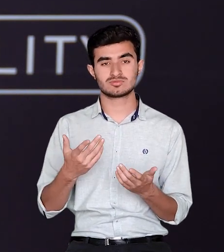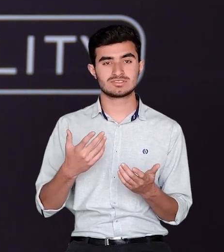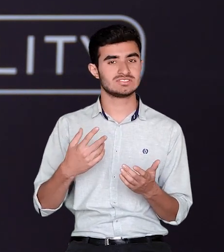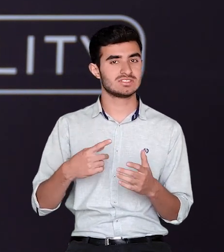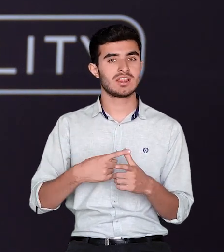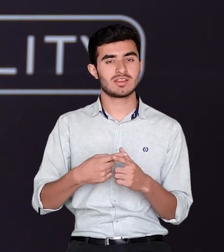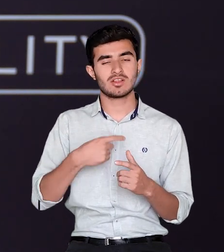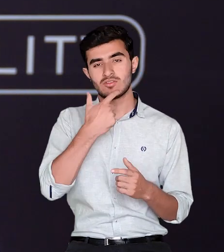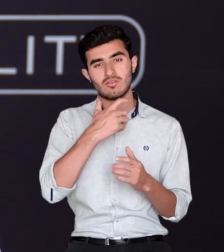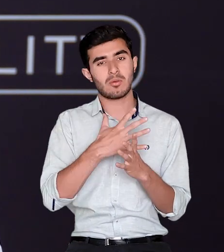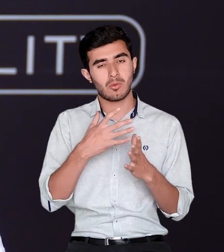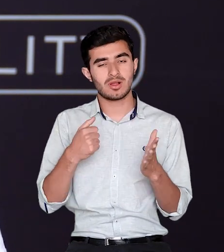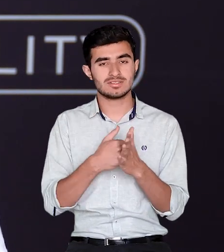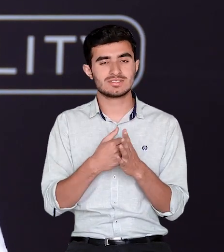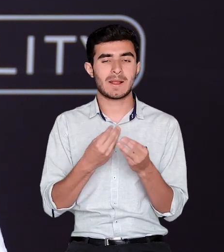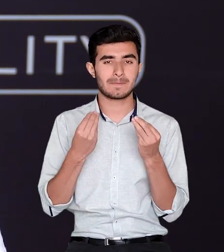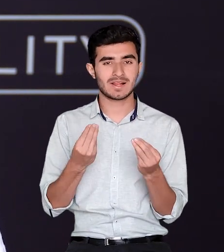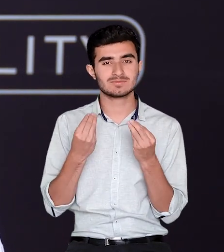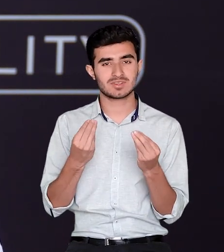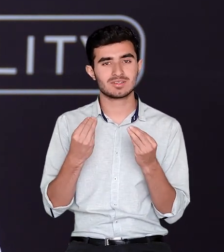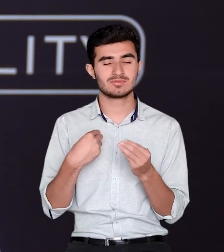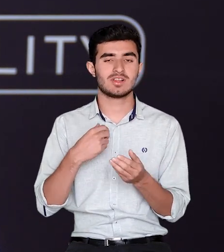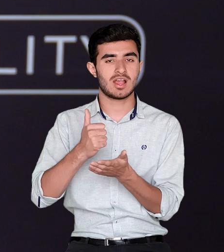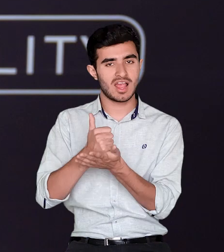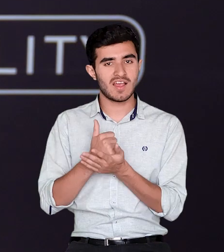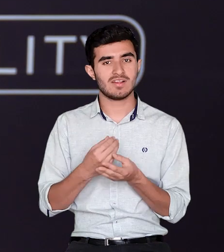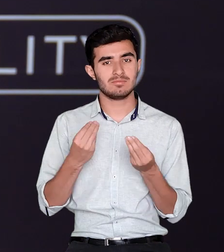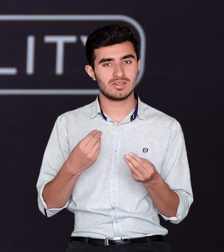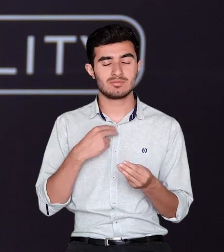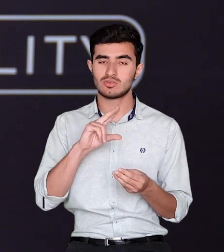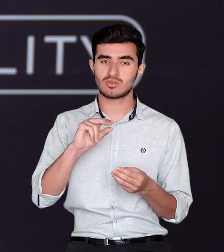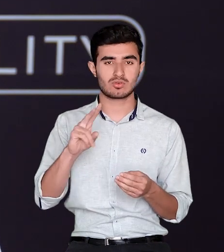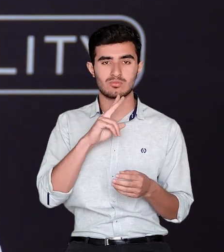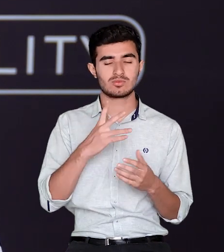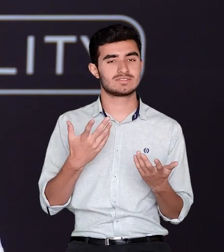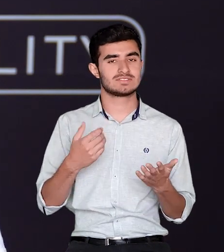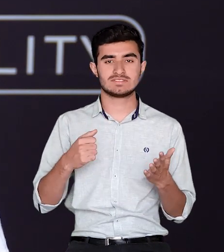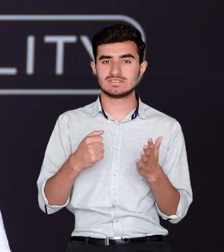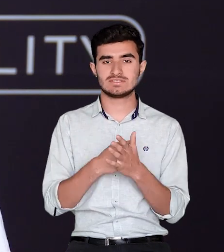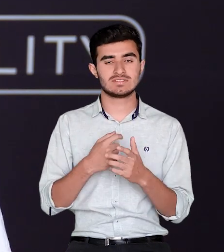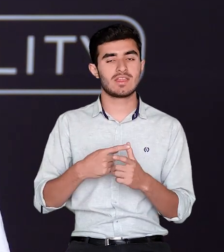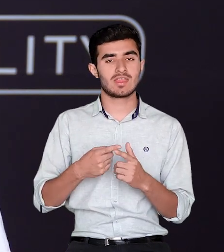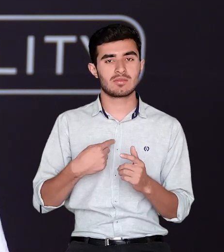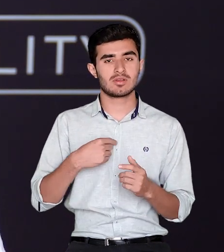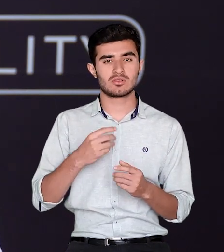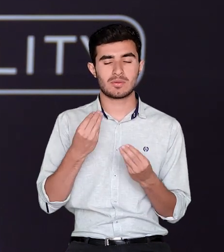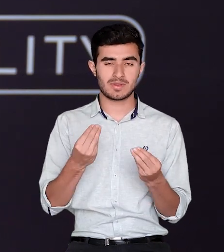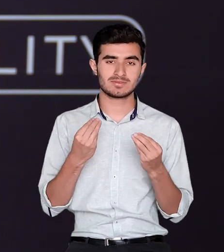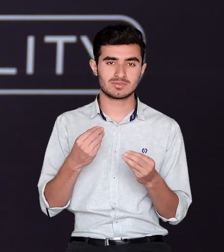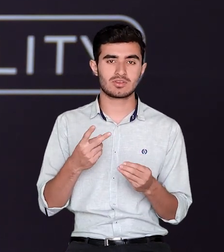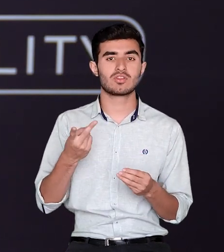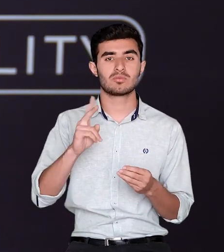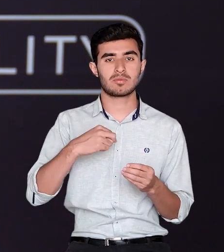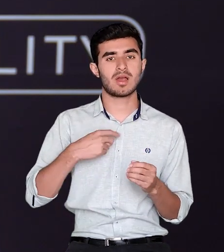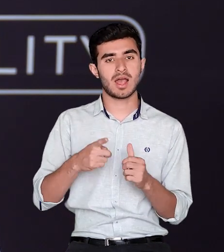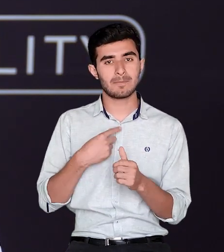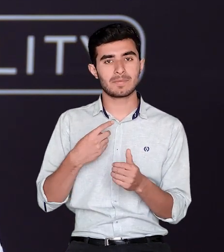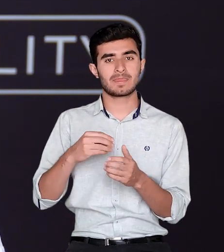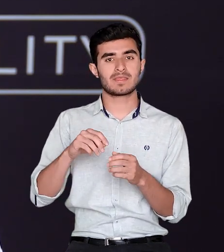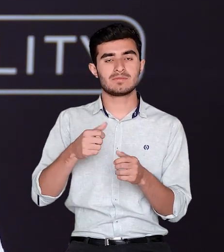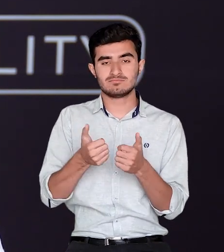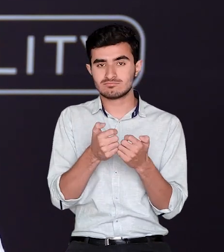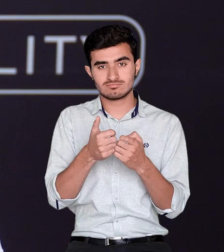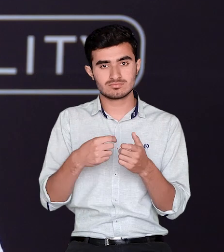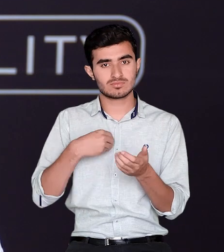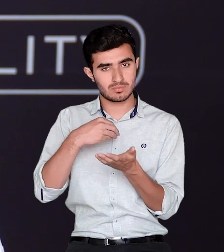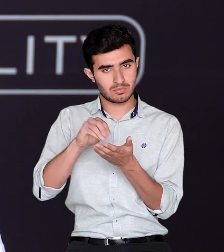मान जाए। वो नहीं माने, मगर फिर भी किसी तरह से मैंने उनको कहा कि प्लीज़। मैंने फिर अपना PS4 बेच दिया, मैंने अपने